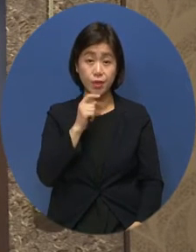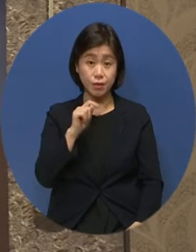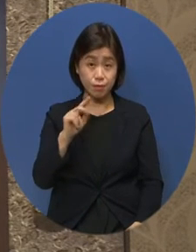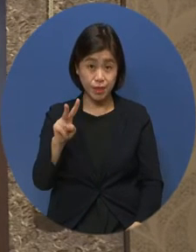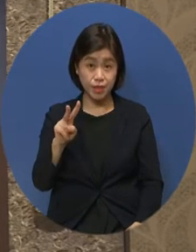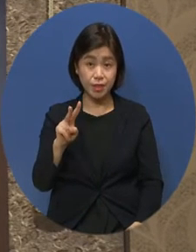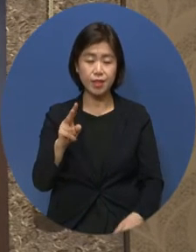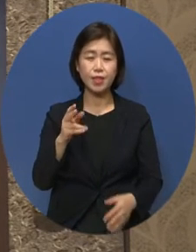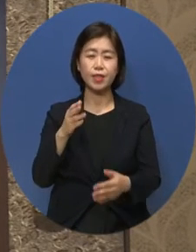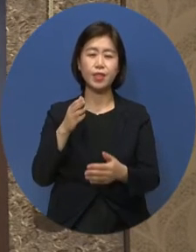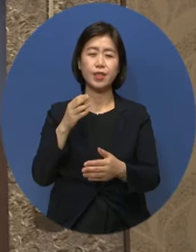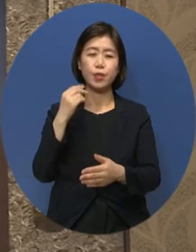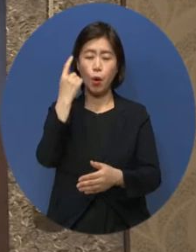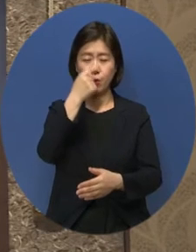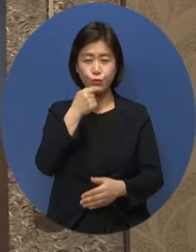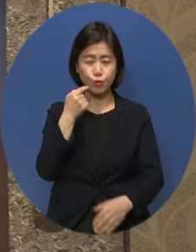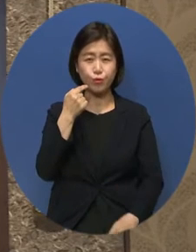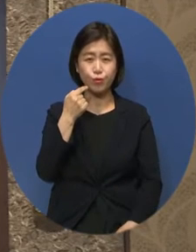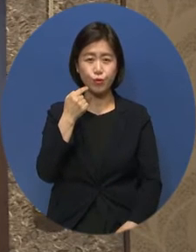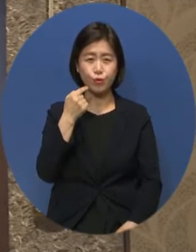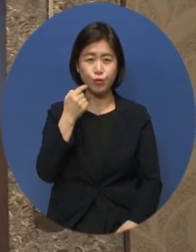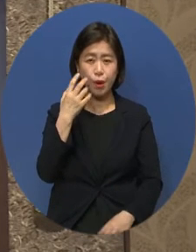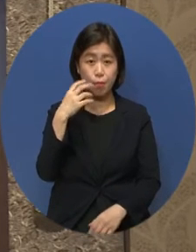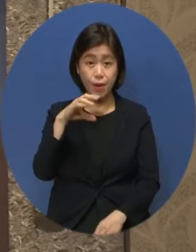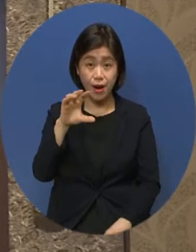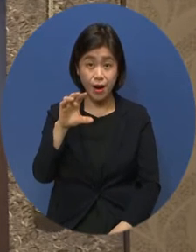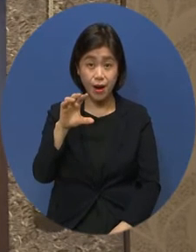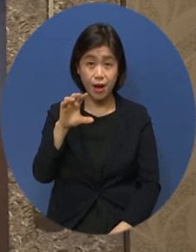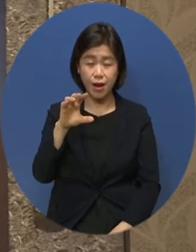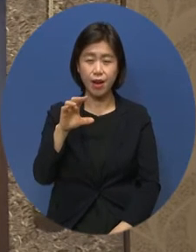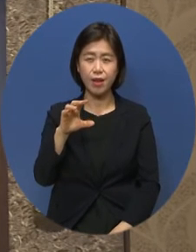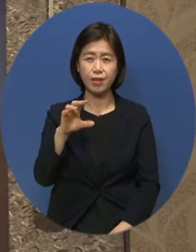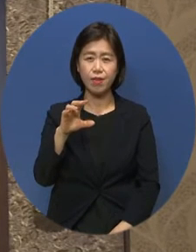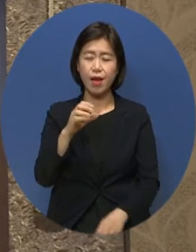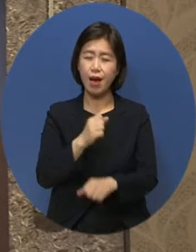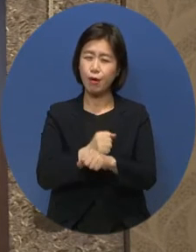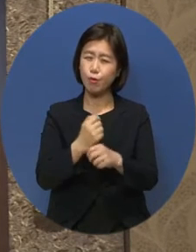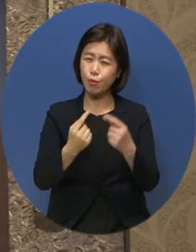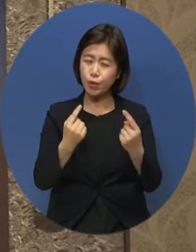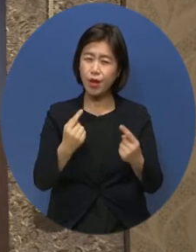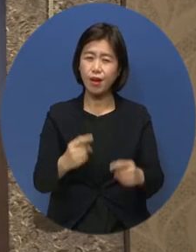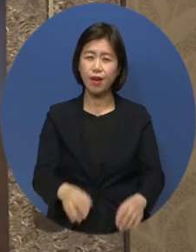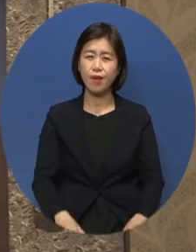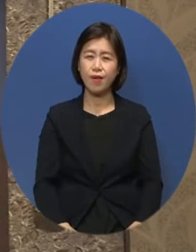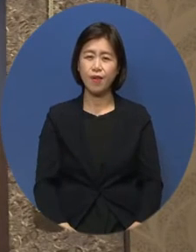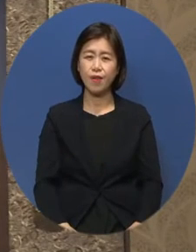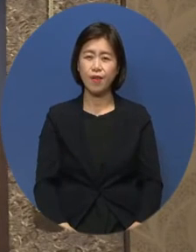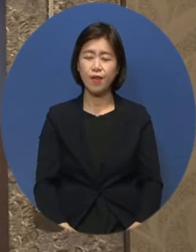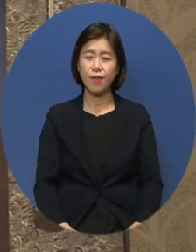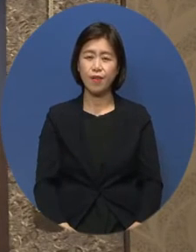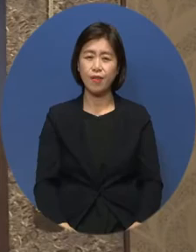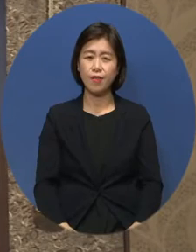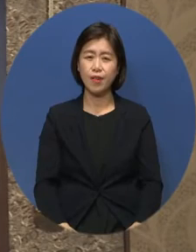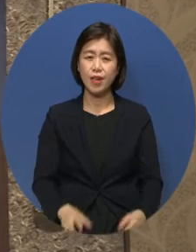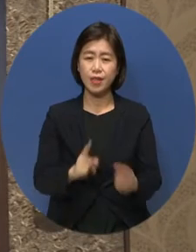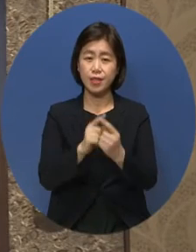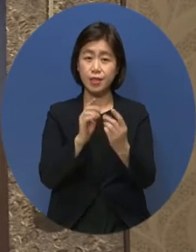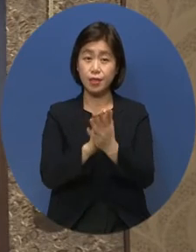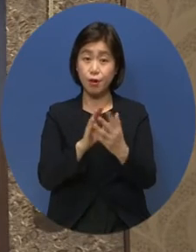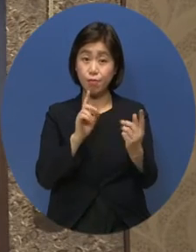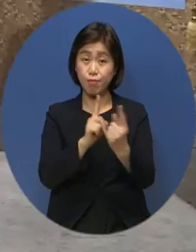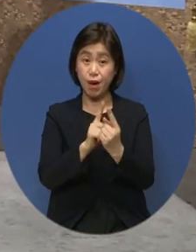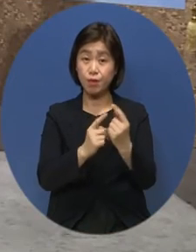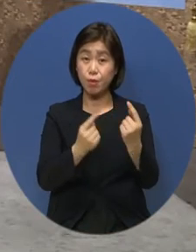업소로 얼굴 보면서 얘기하는 것과 영상을 통해서 얘기하는 것은 아무래도 차이가 좀 있는 것 같습니다 그렇죠